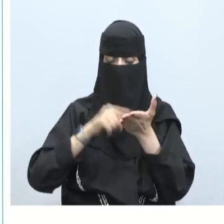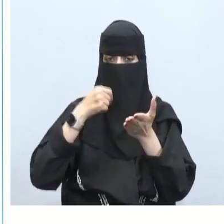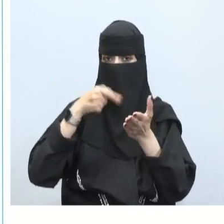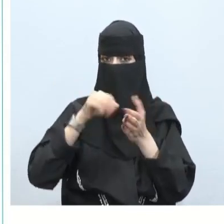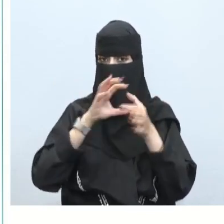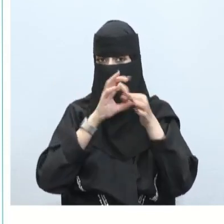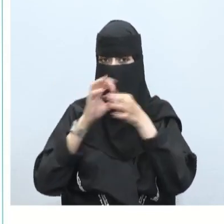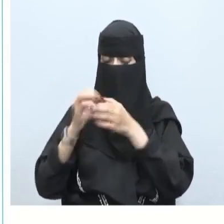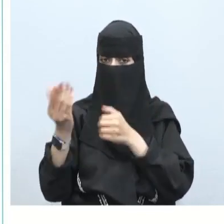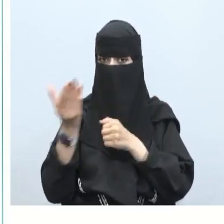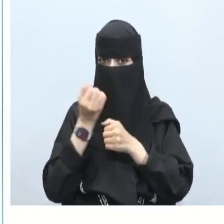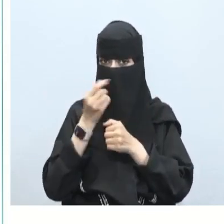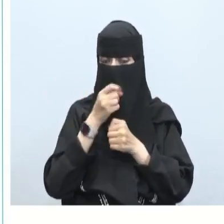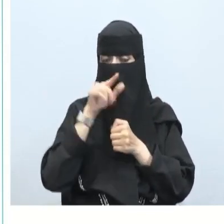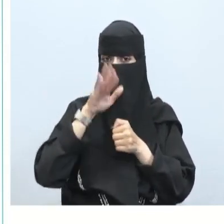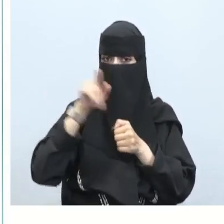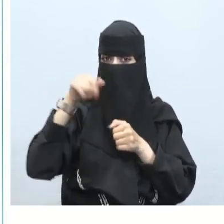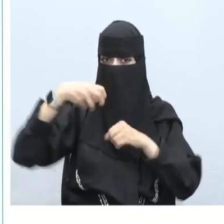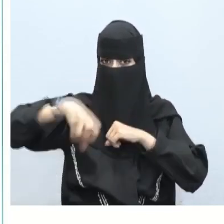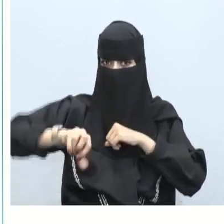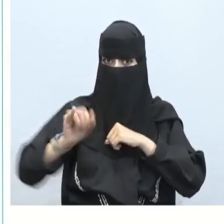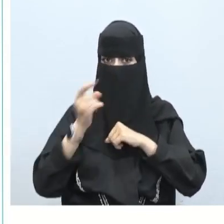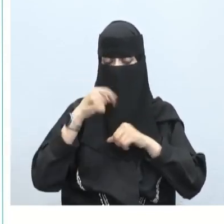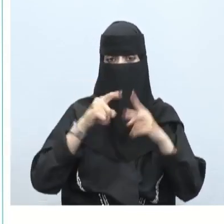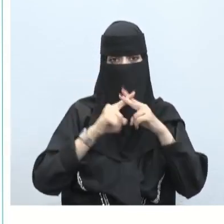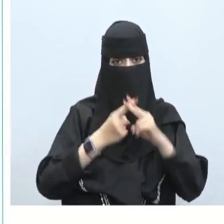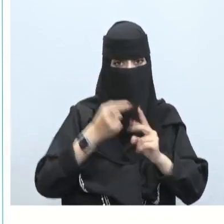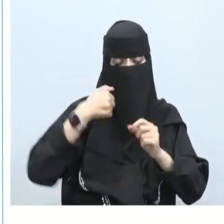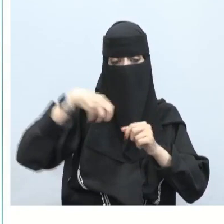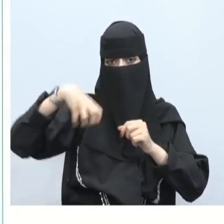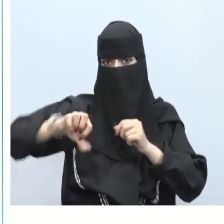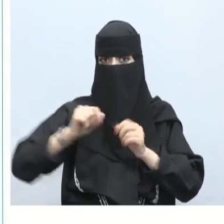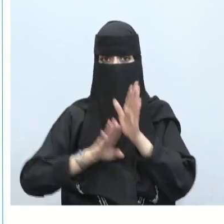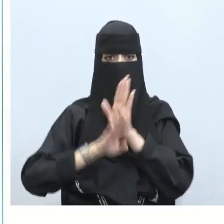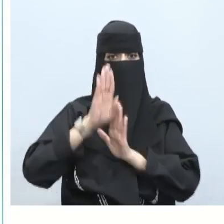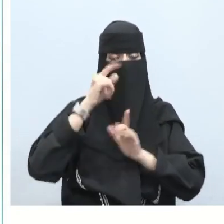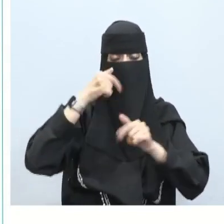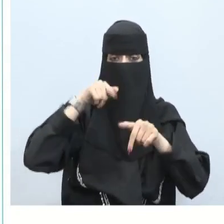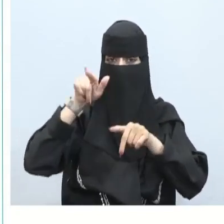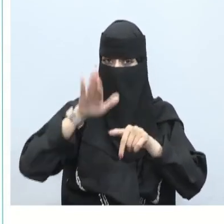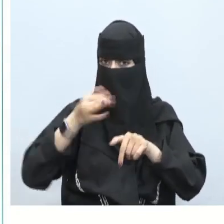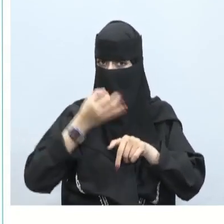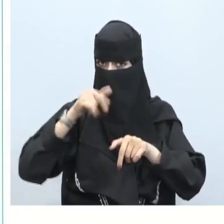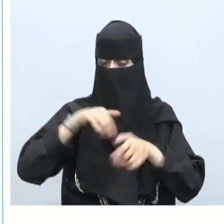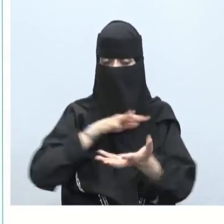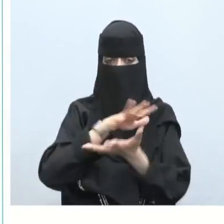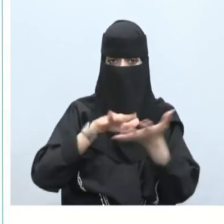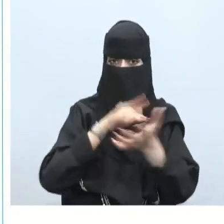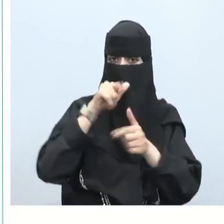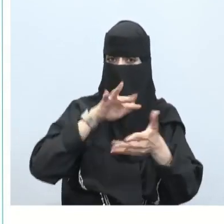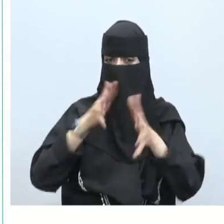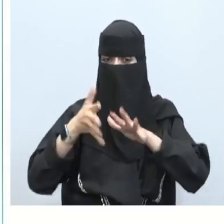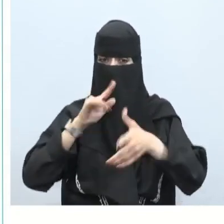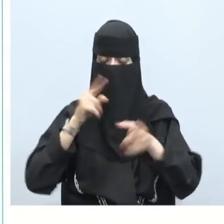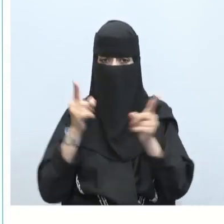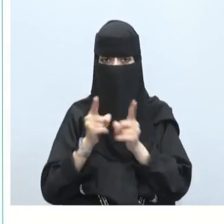الامداد هي بالتاكيد جزء من الصناعه جزء من التطور وذكرنا هنالك مشكلات حينما